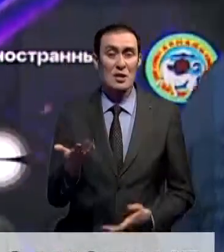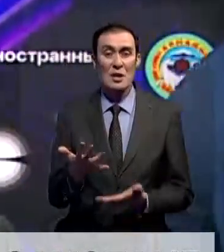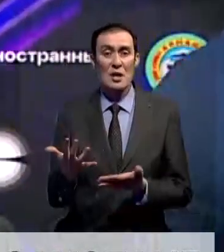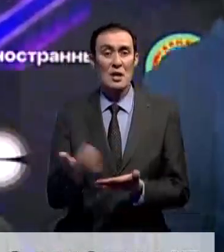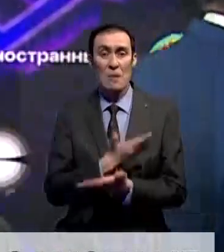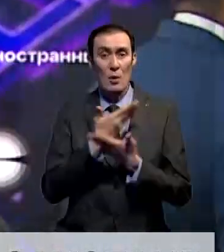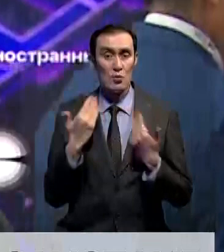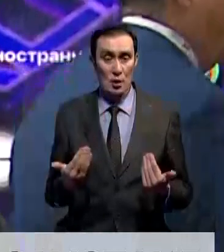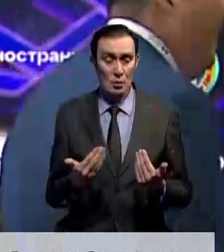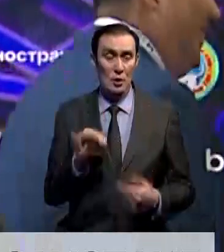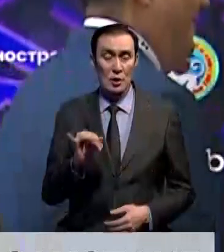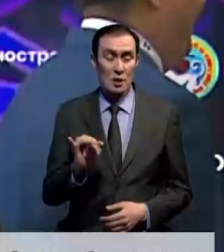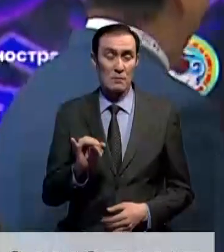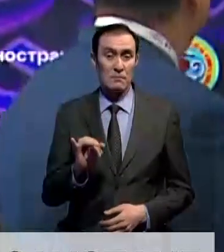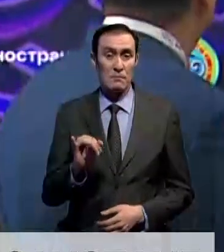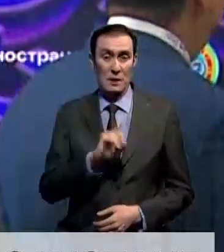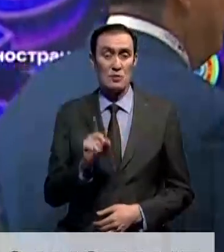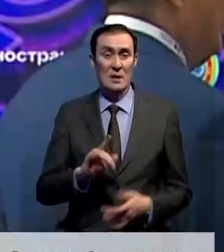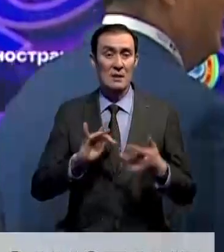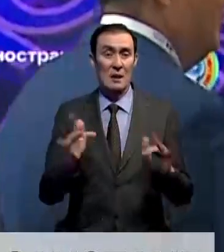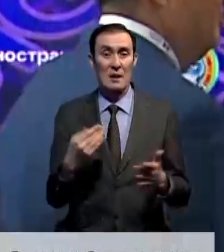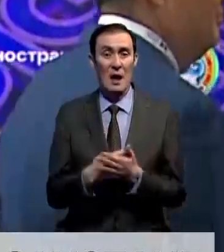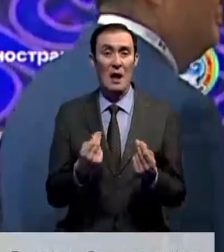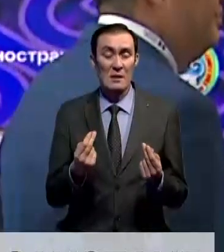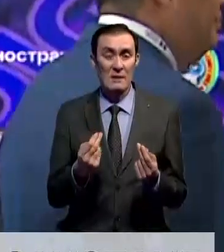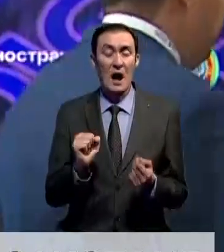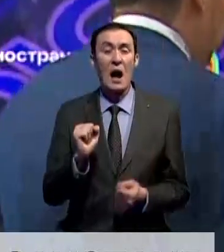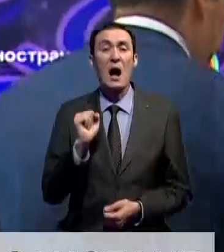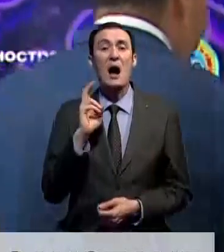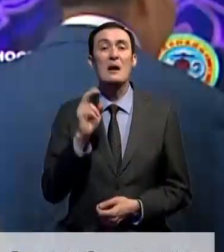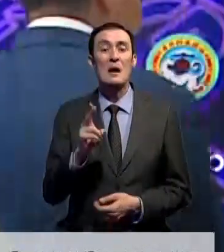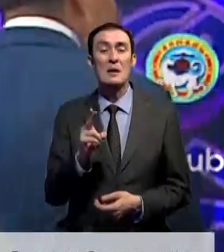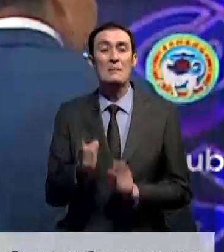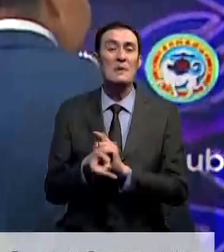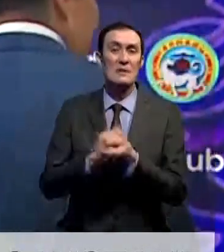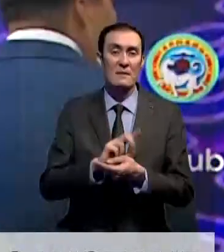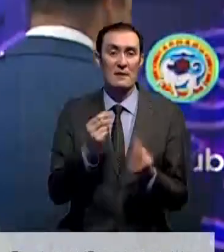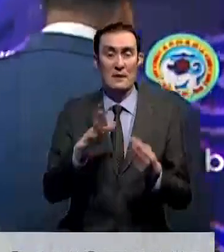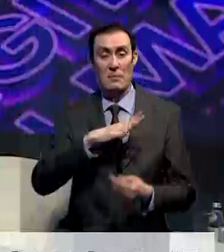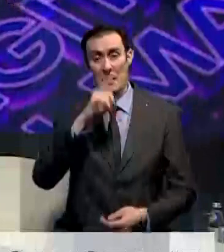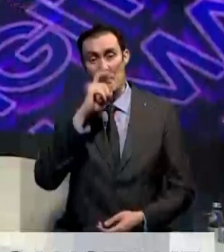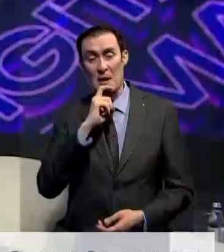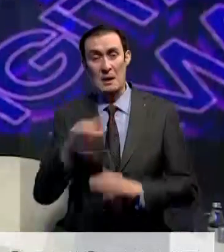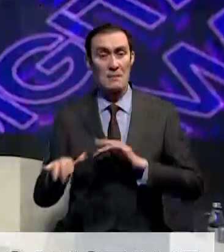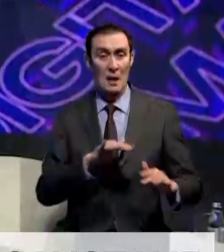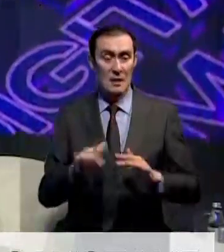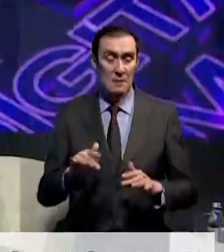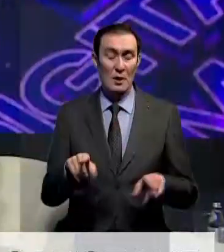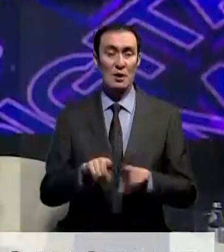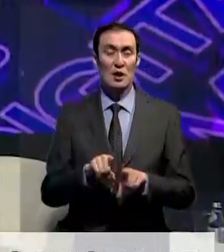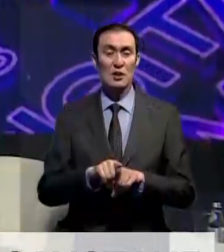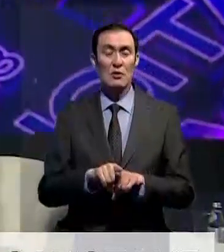получают. И потому что цифровые активы как-то не получают, а как их перевести в деньги, был непонятен механизм. Помимо этого